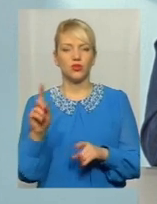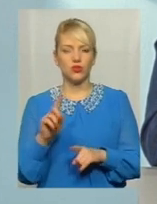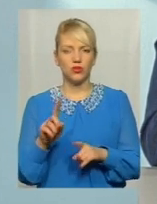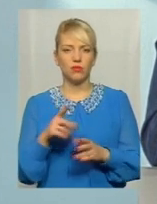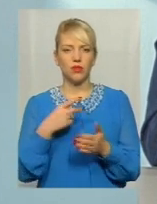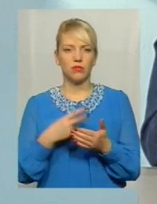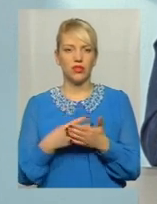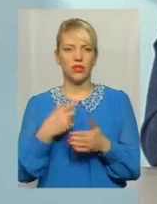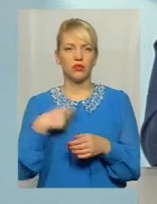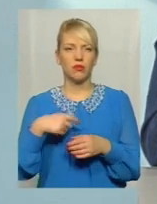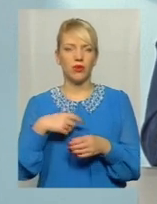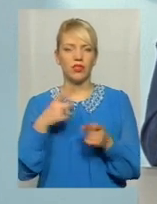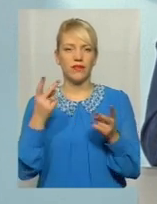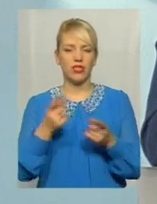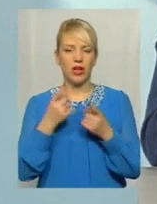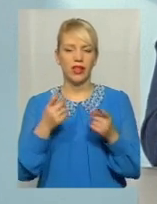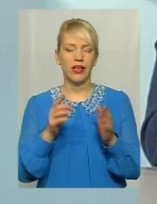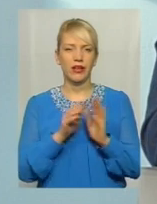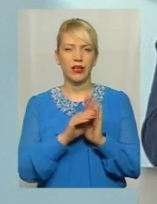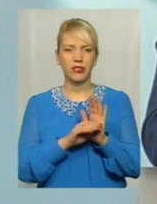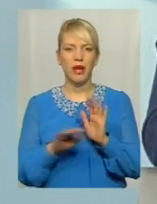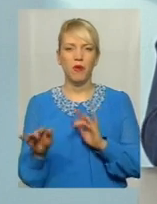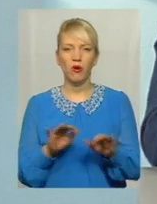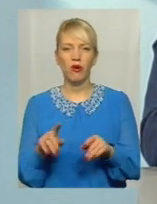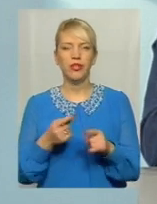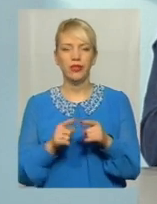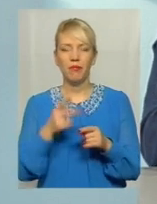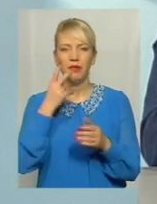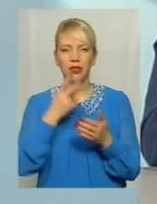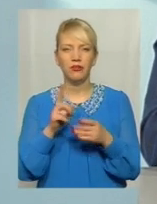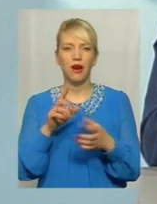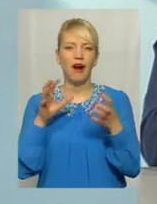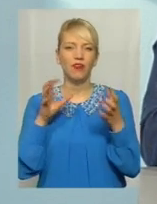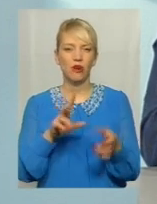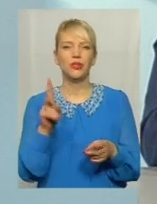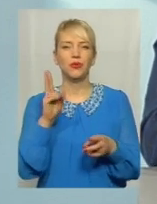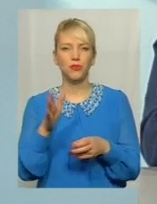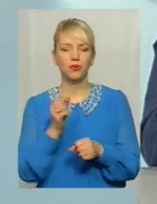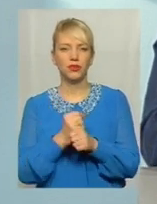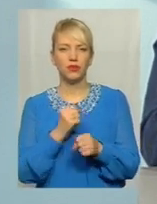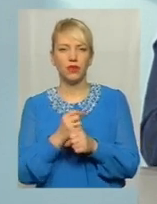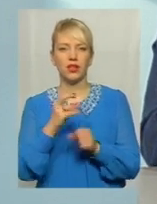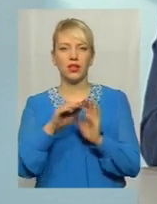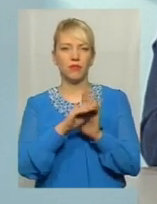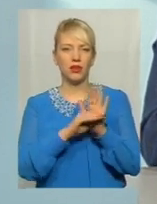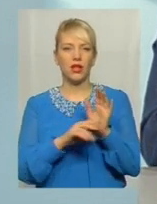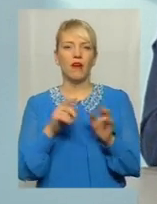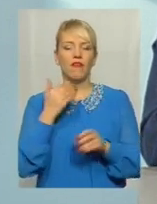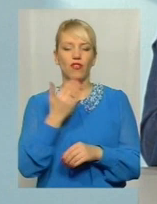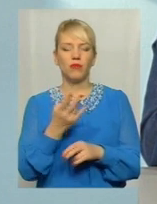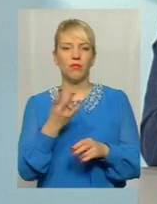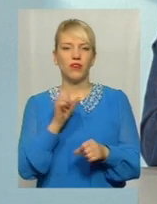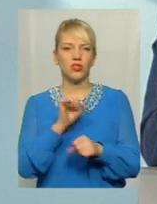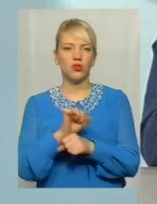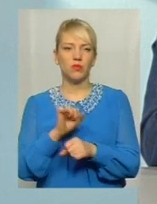собою звичайний режим руху? Це передбачається, що автобусні маршрути, які будуть працювати, які працюють на маршрутах, вони повинні зупинятися на